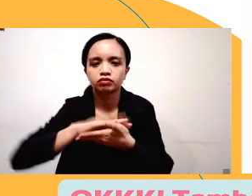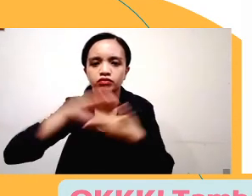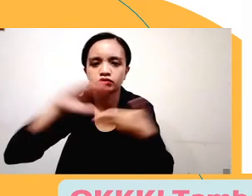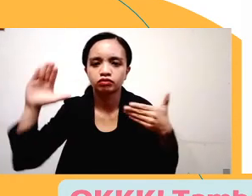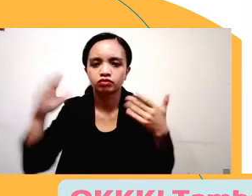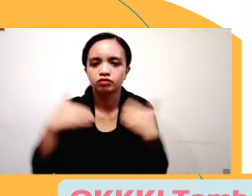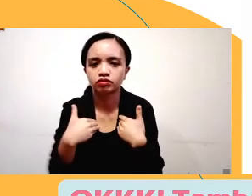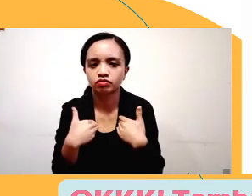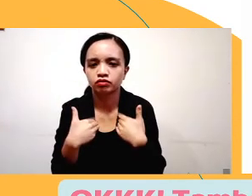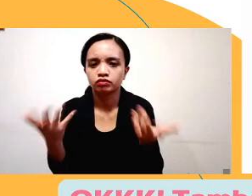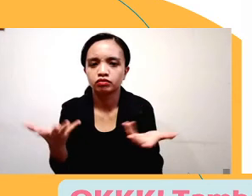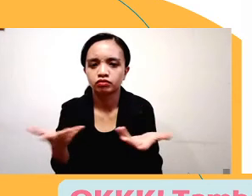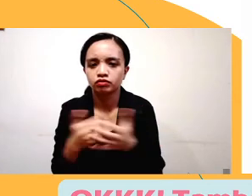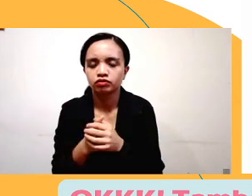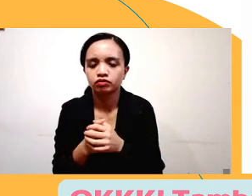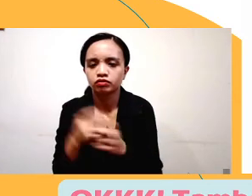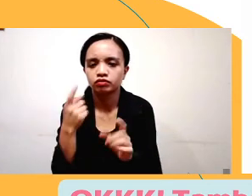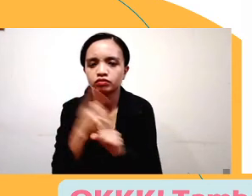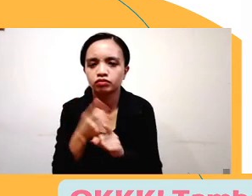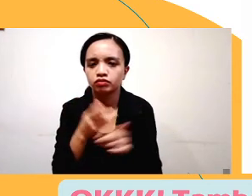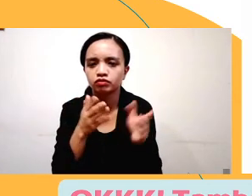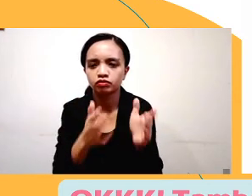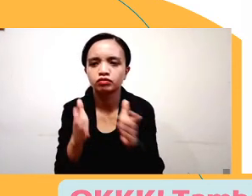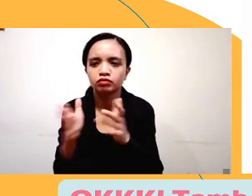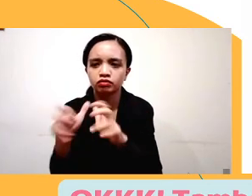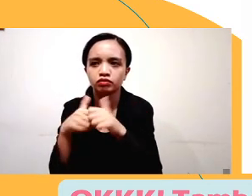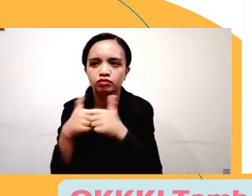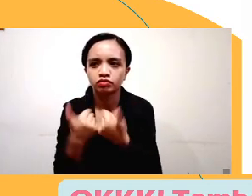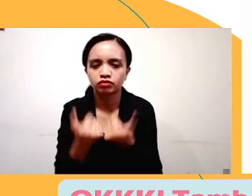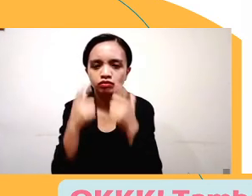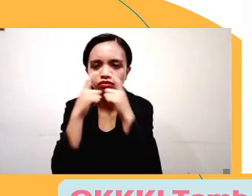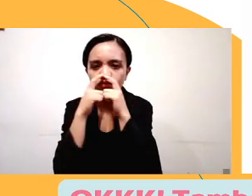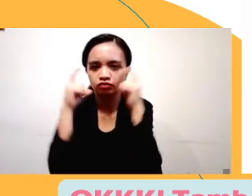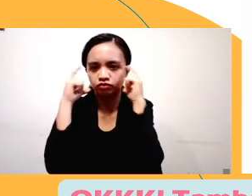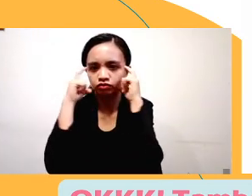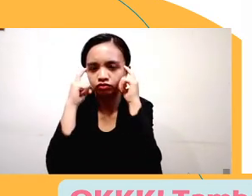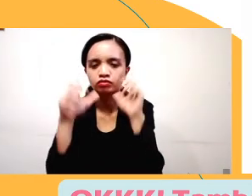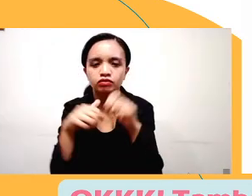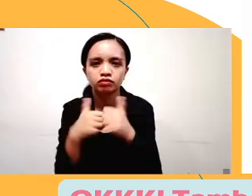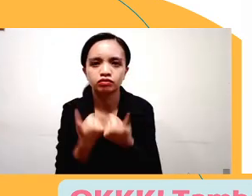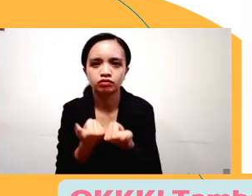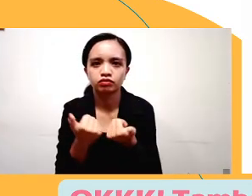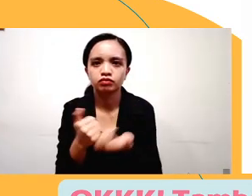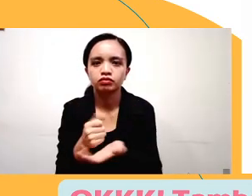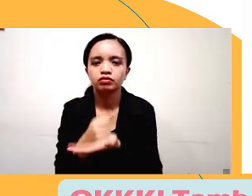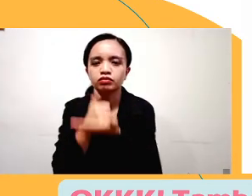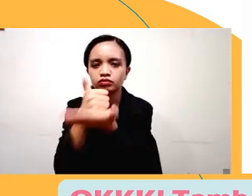po ang tamang pamamaraan kung paano magsuot ng masks at kung paano tayo makakatulong sa mga